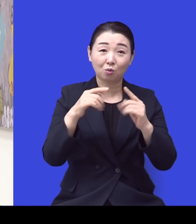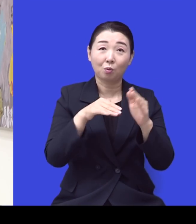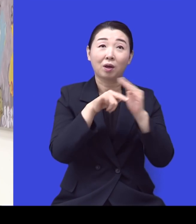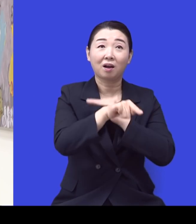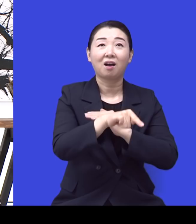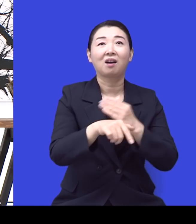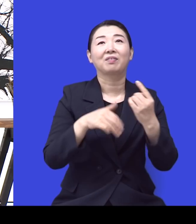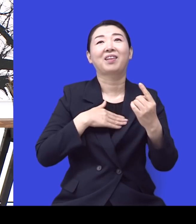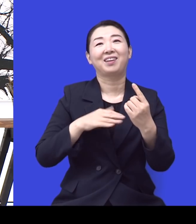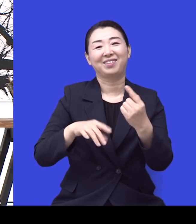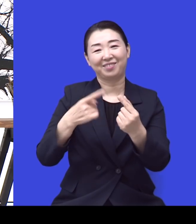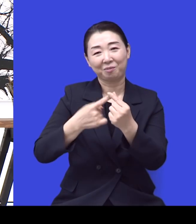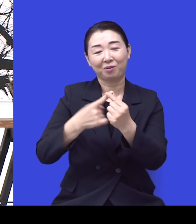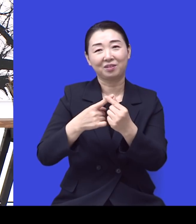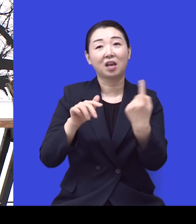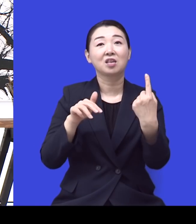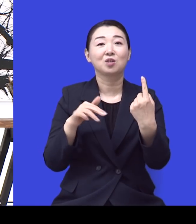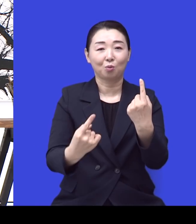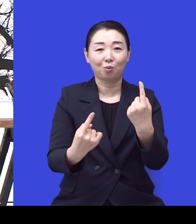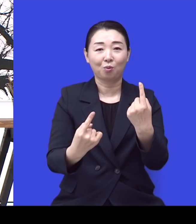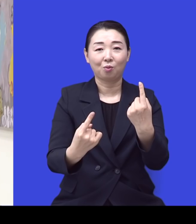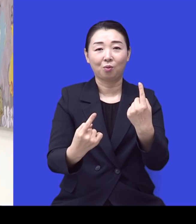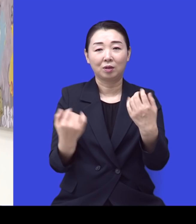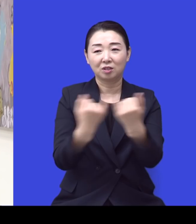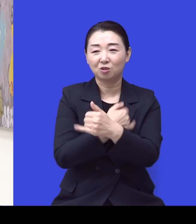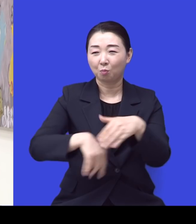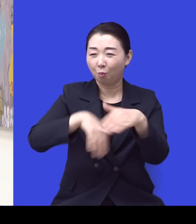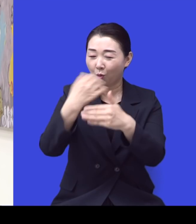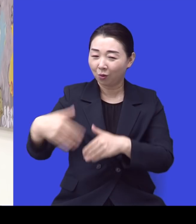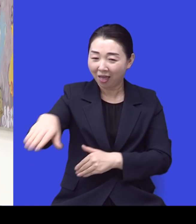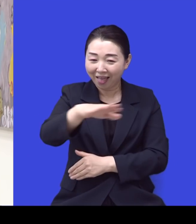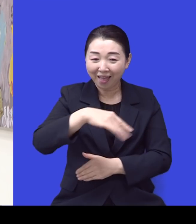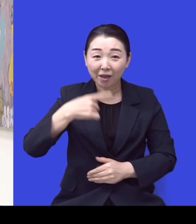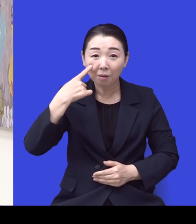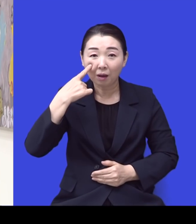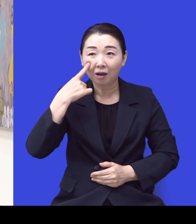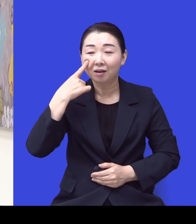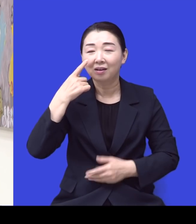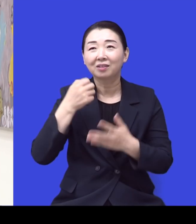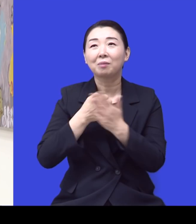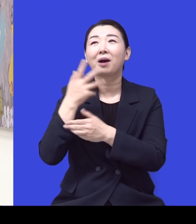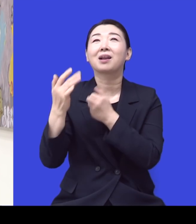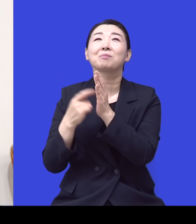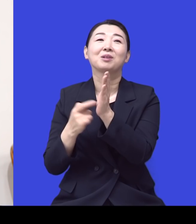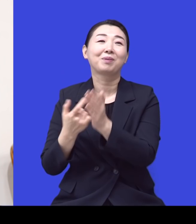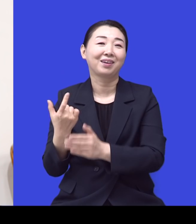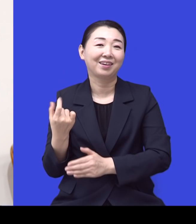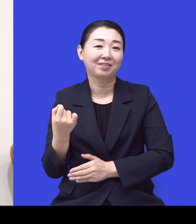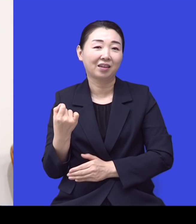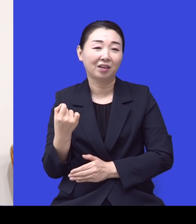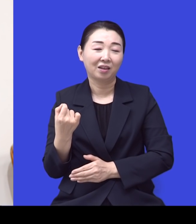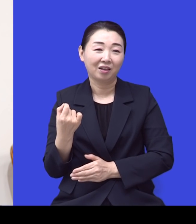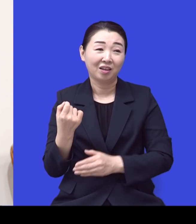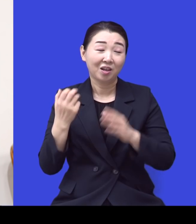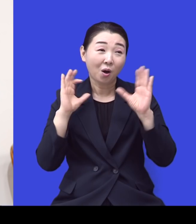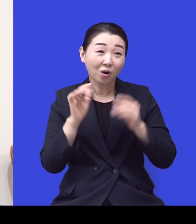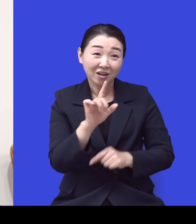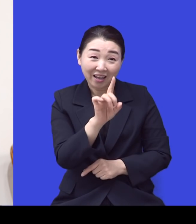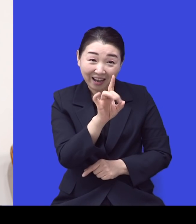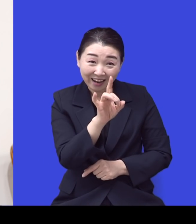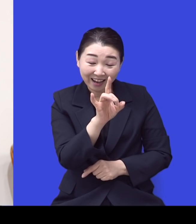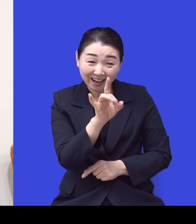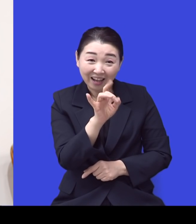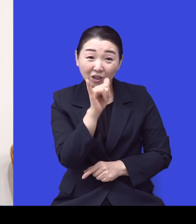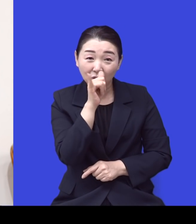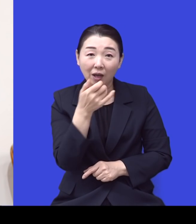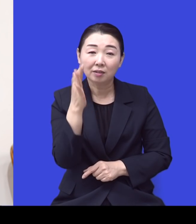게 1호였습니다. 모든 친척들 중에. 그러니까 하나님이 급하셨던 것 같아요. 그래서 어린아이 하나라도